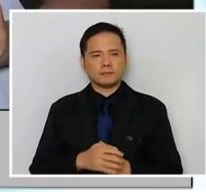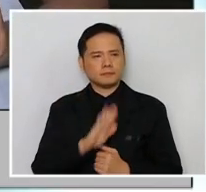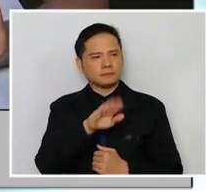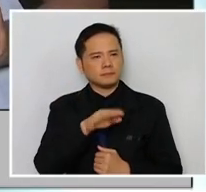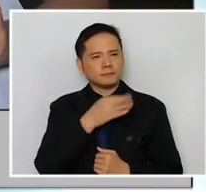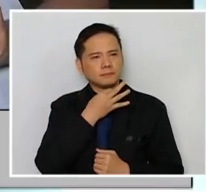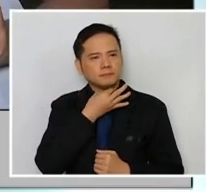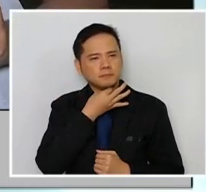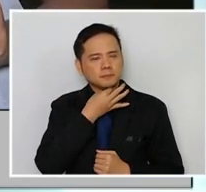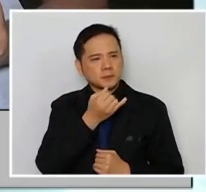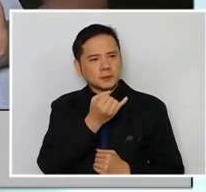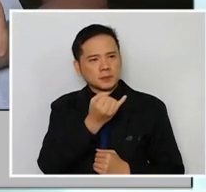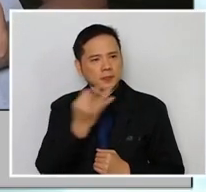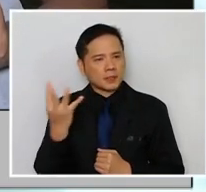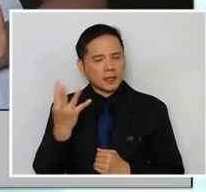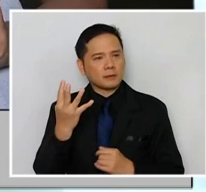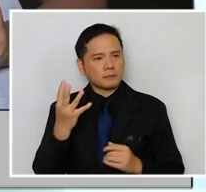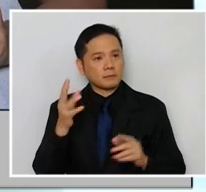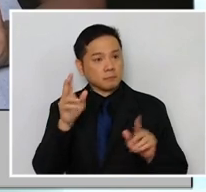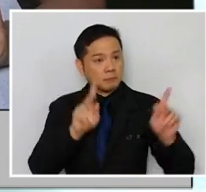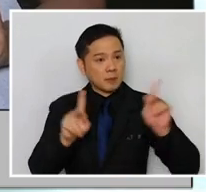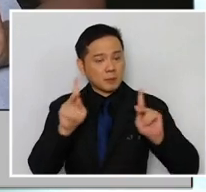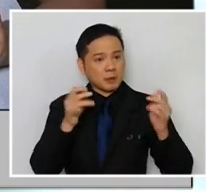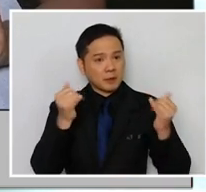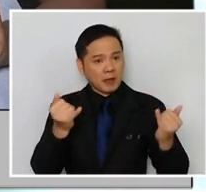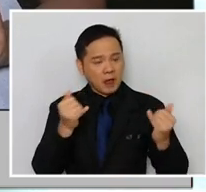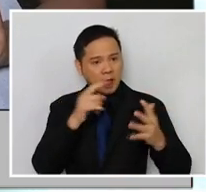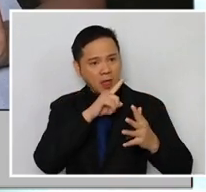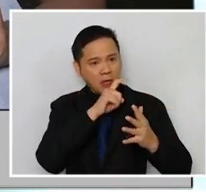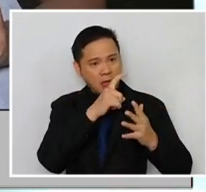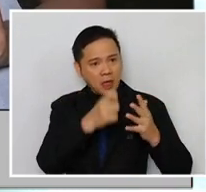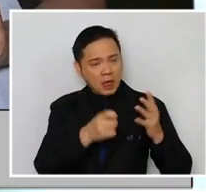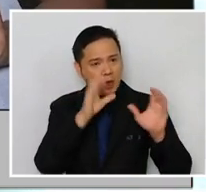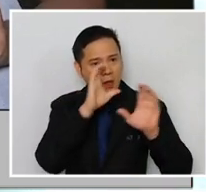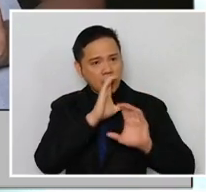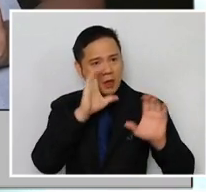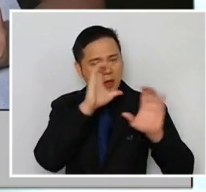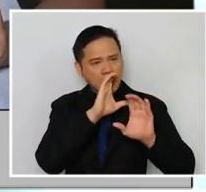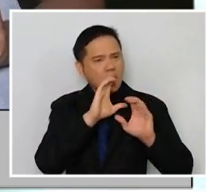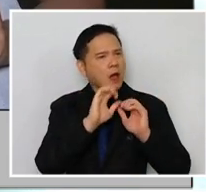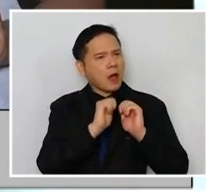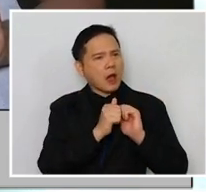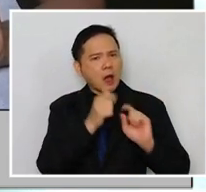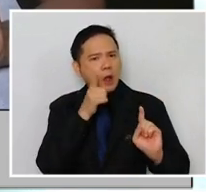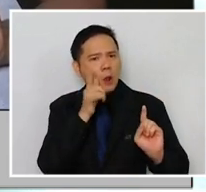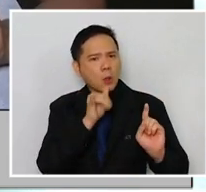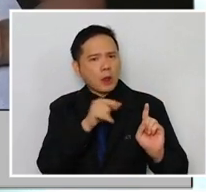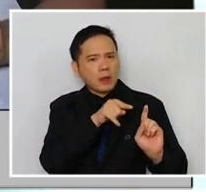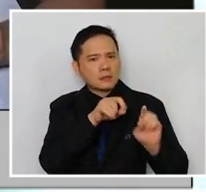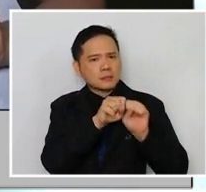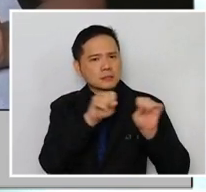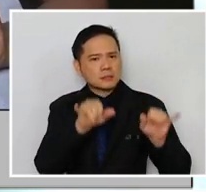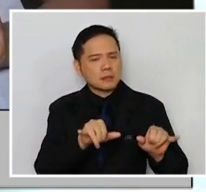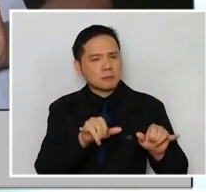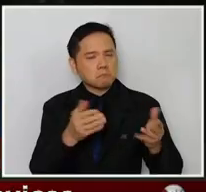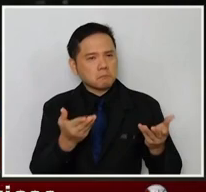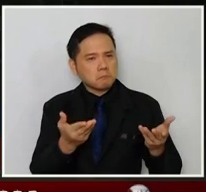gano'ng karami yung mga pasahero na hinahanap at paano ginagawa itong contact tracing na ito?